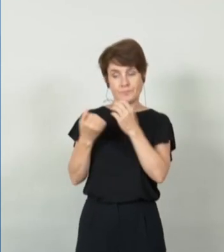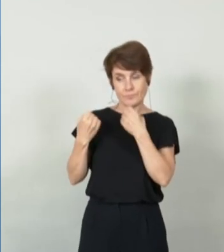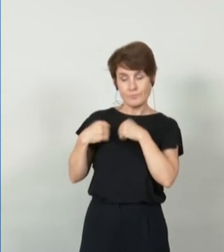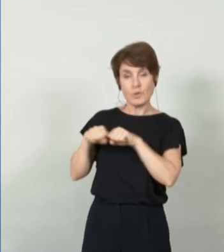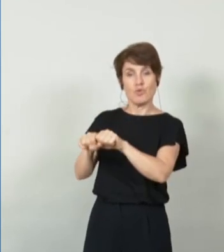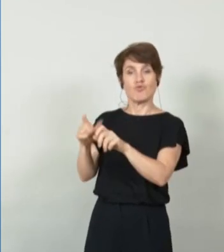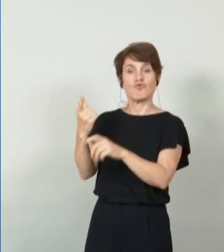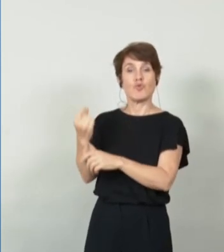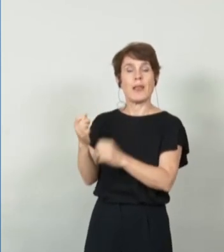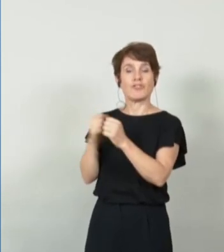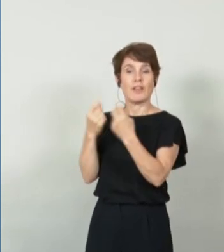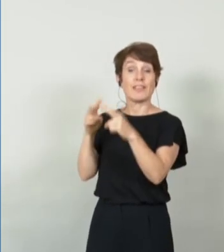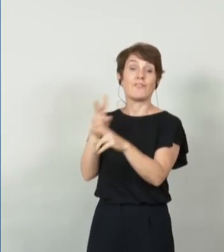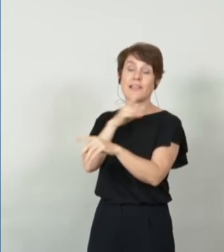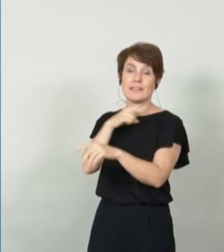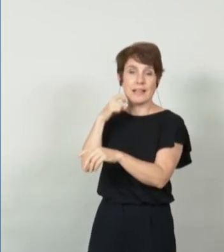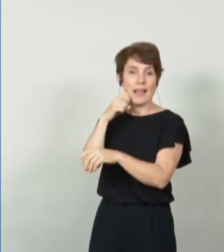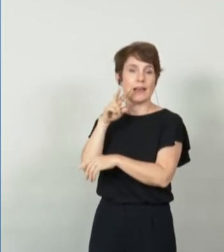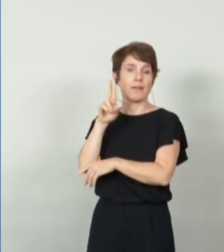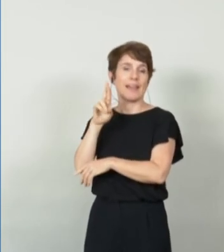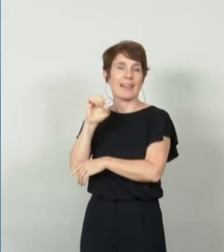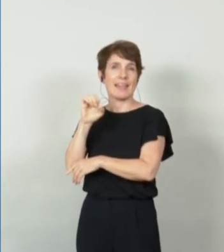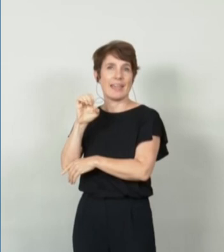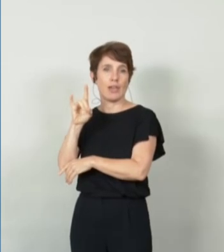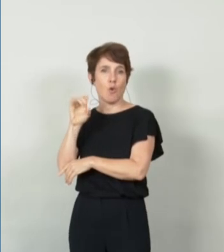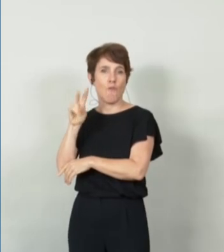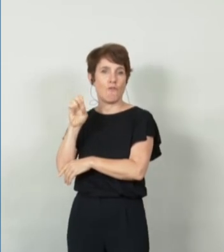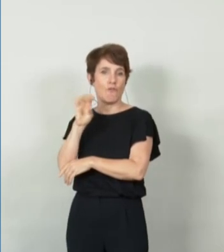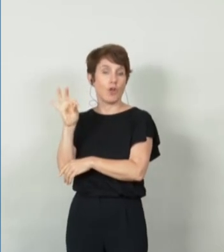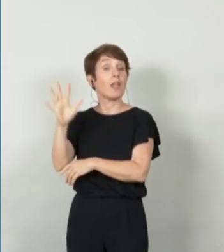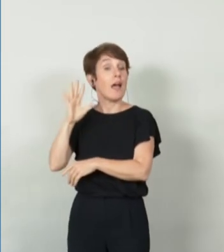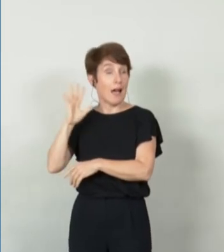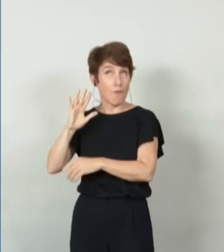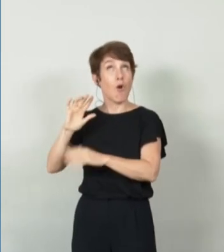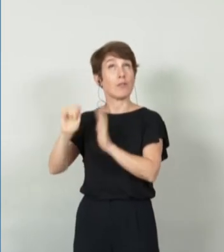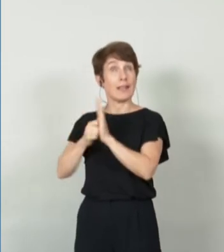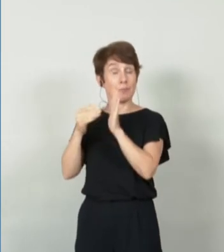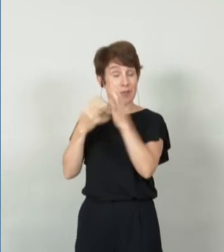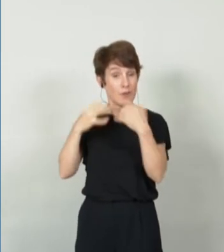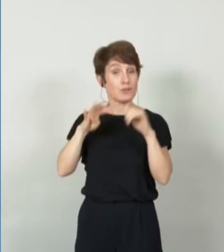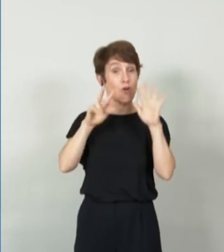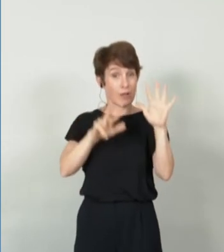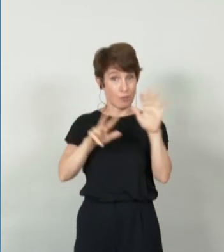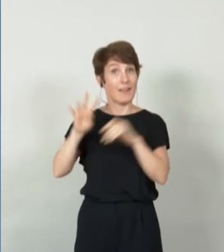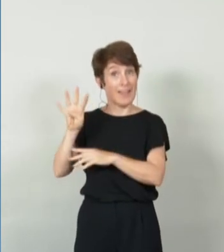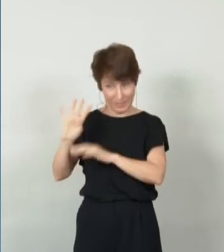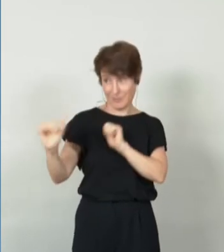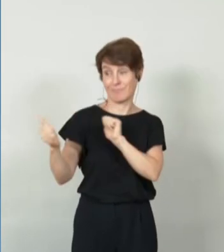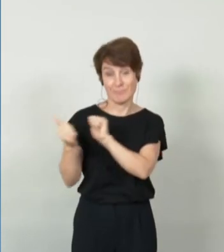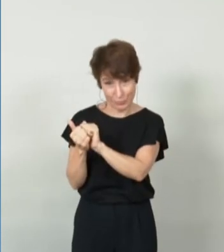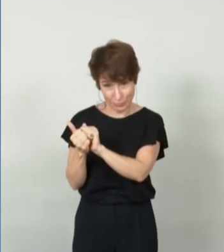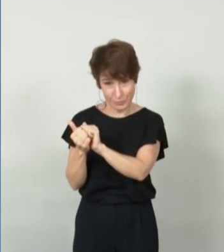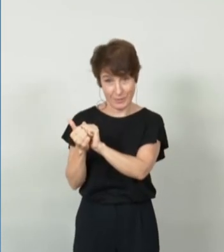que mon équipe avait initié en 1984 avec laquelle vous avez décidé de